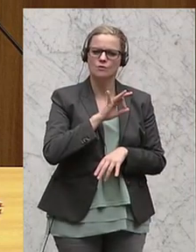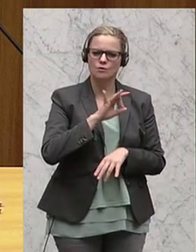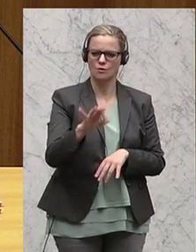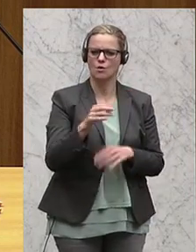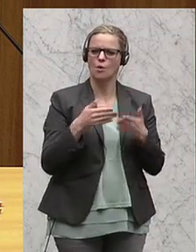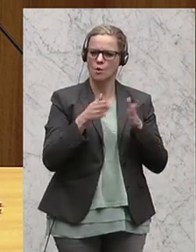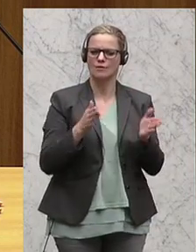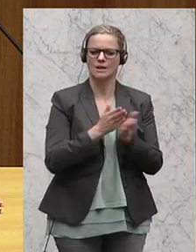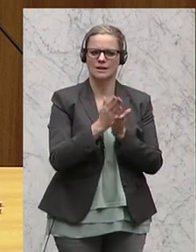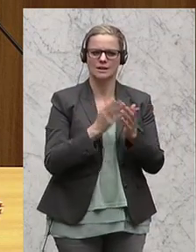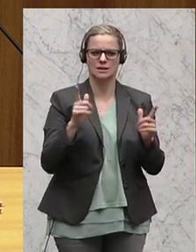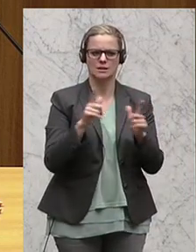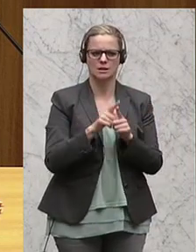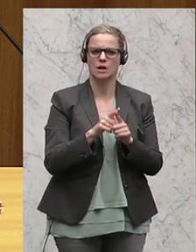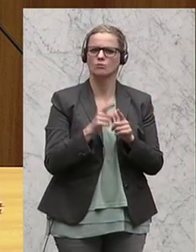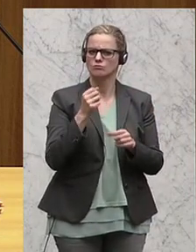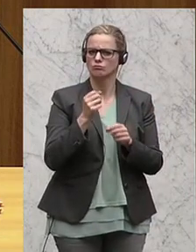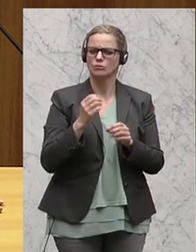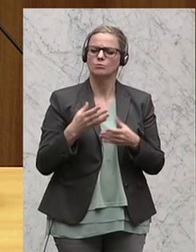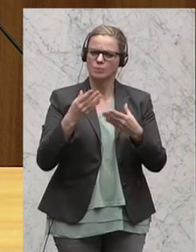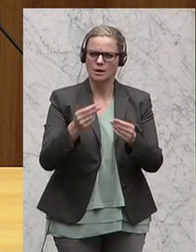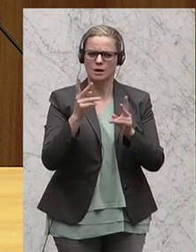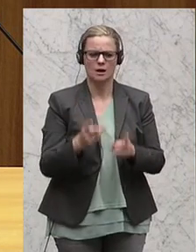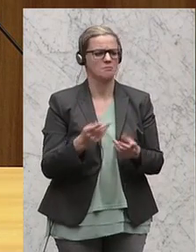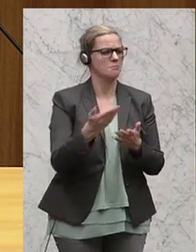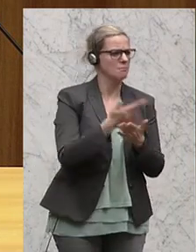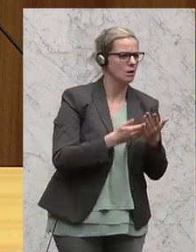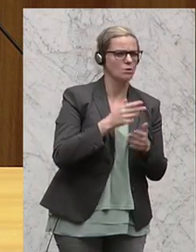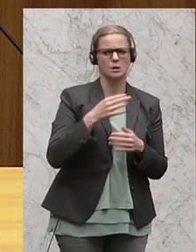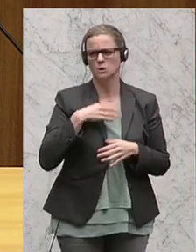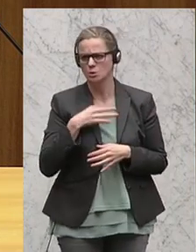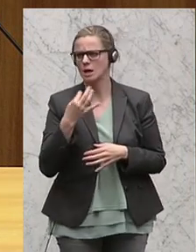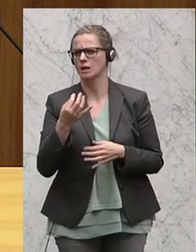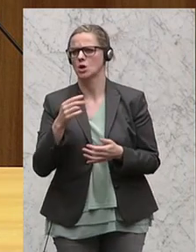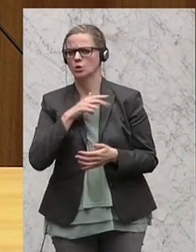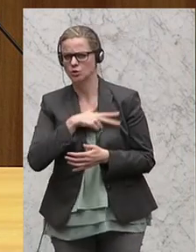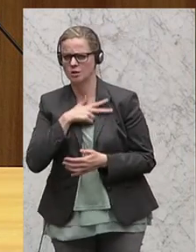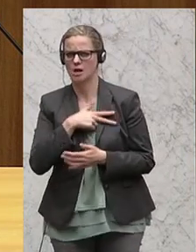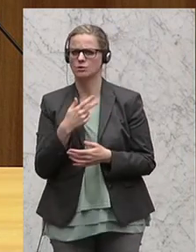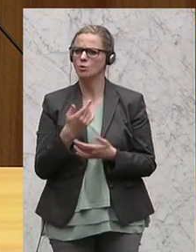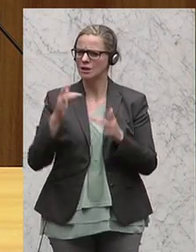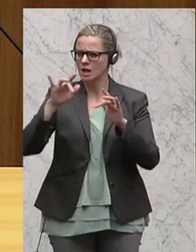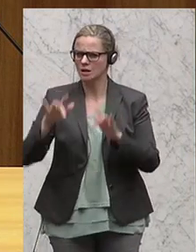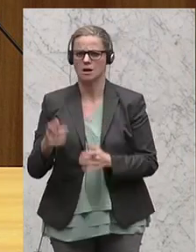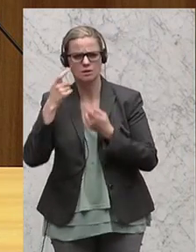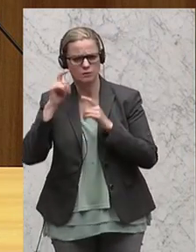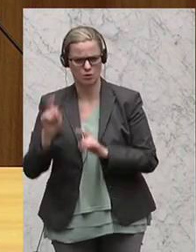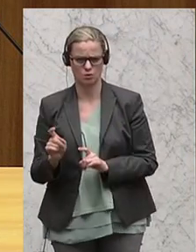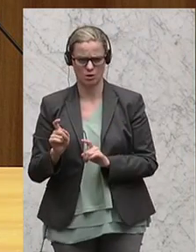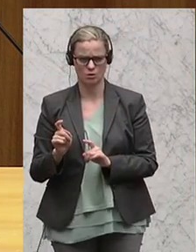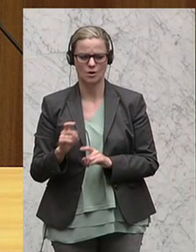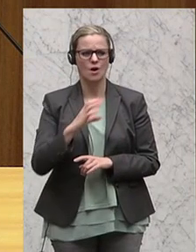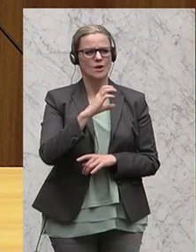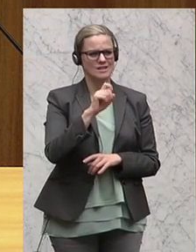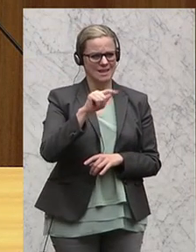von öffentlichen Dienstleistungen, ob das im Bereich Bildung, Gesundheit, Soziales, aber auch Daseinsversorgung ist. Und in CETA